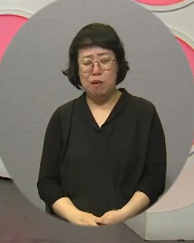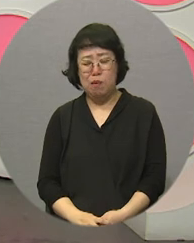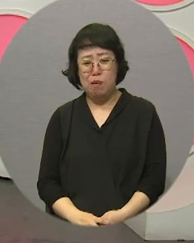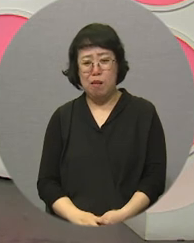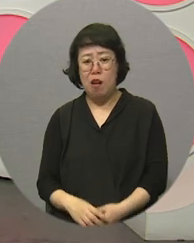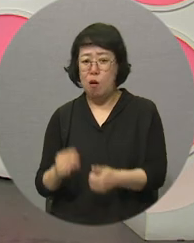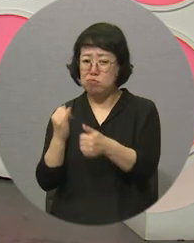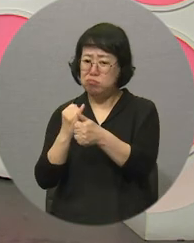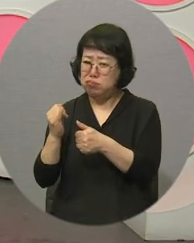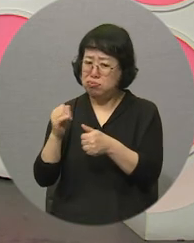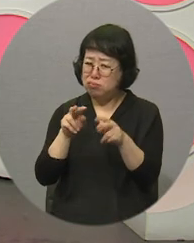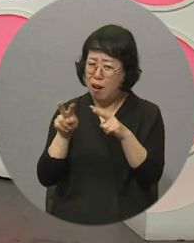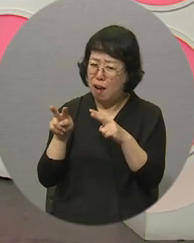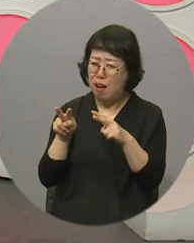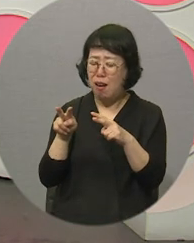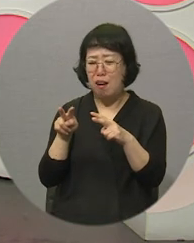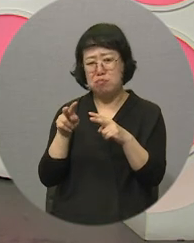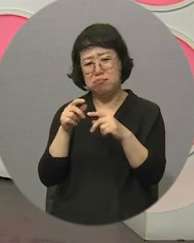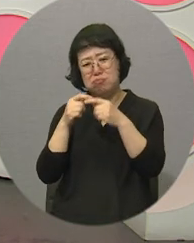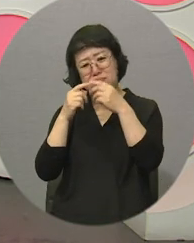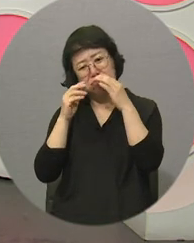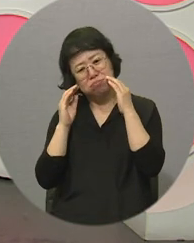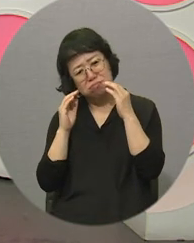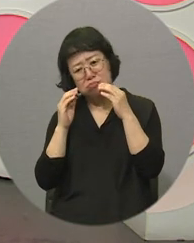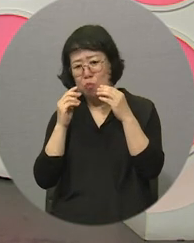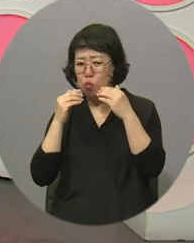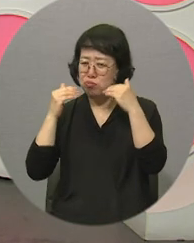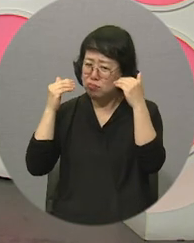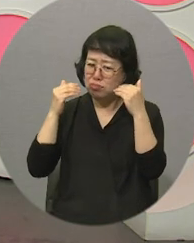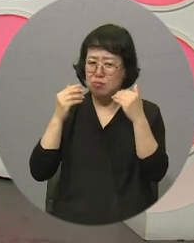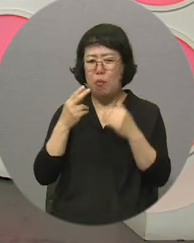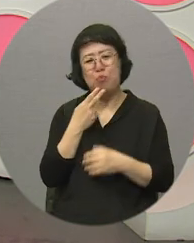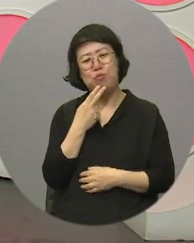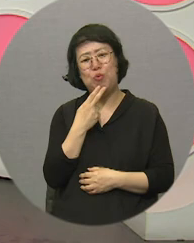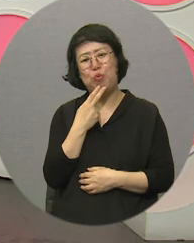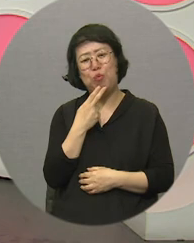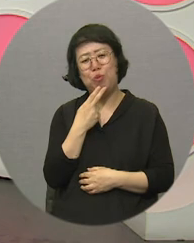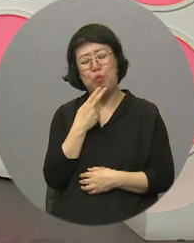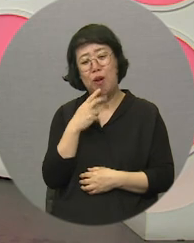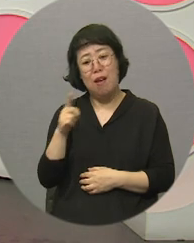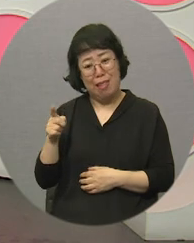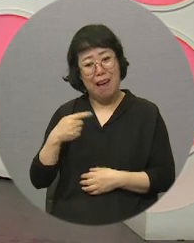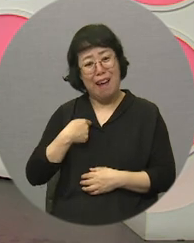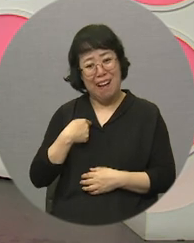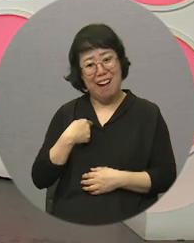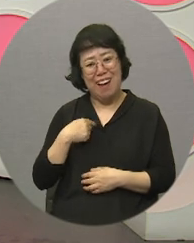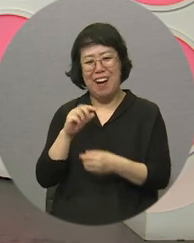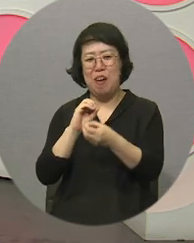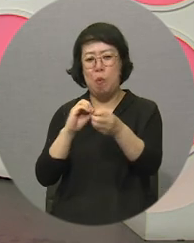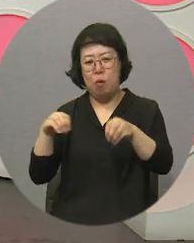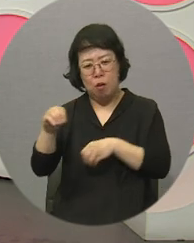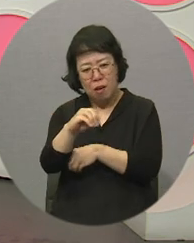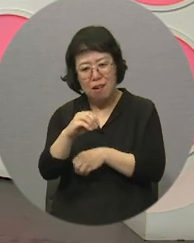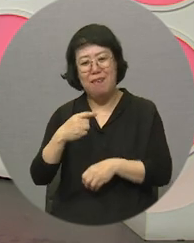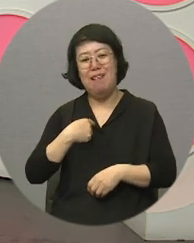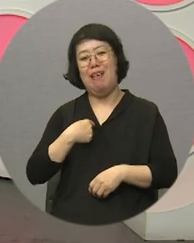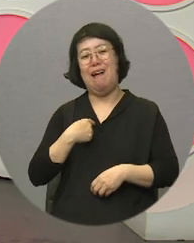생각보다 아내 표정이 밝지는 않았지만 사실 가장 기쁜 사람은 바로